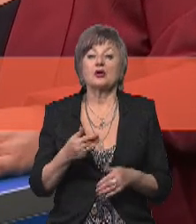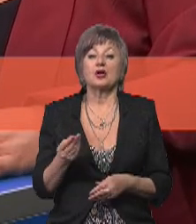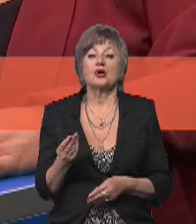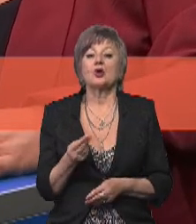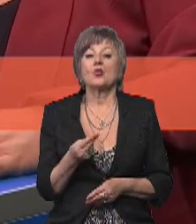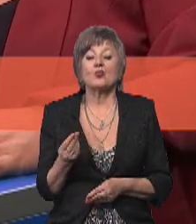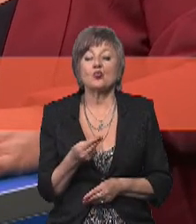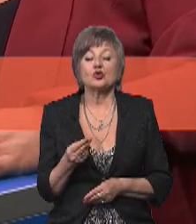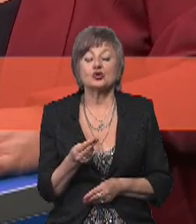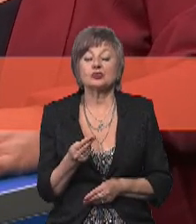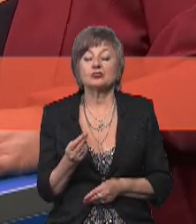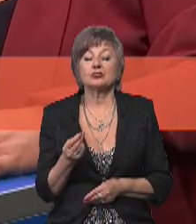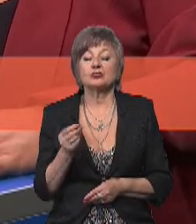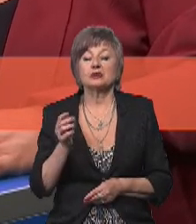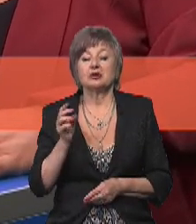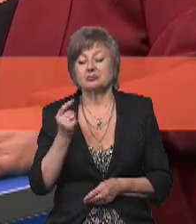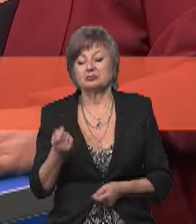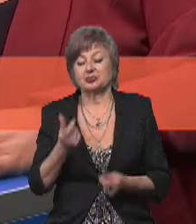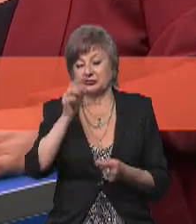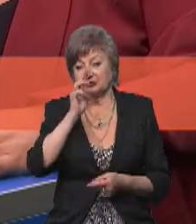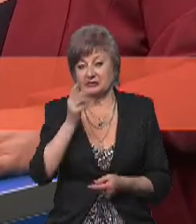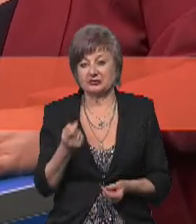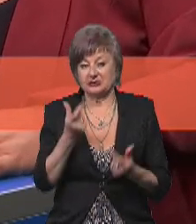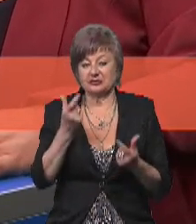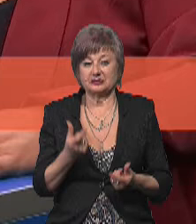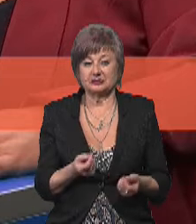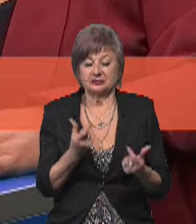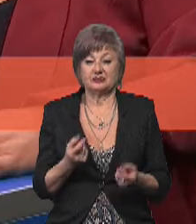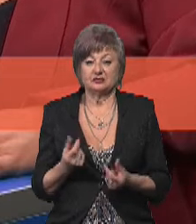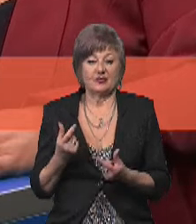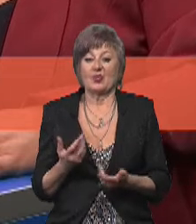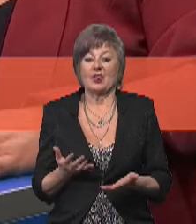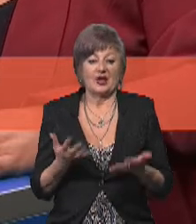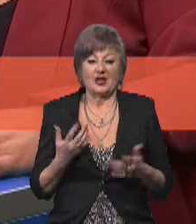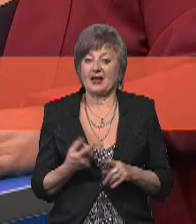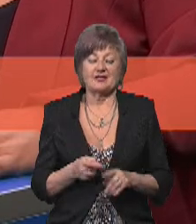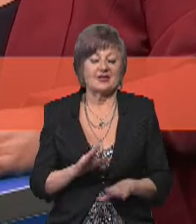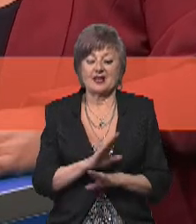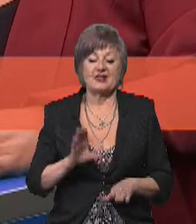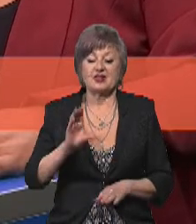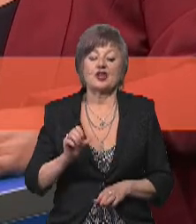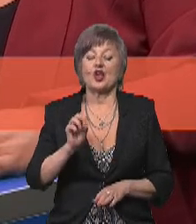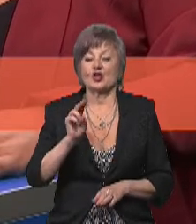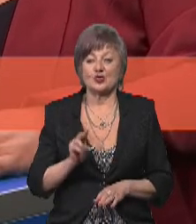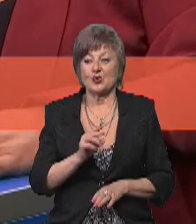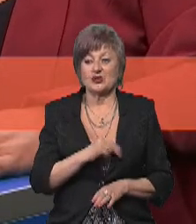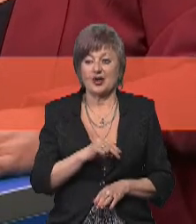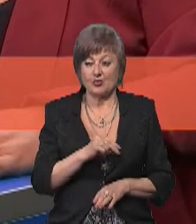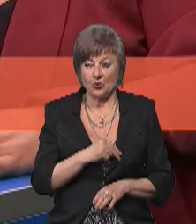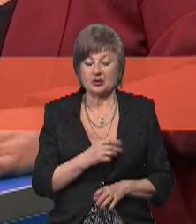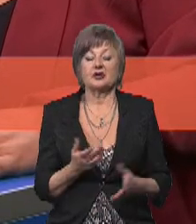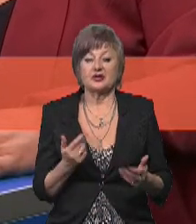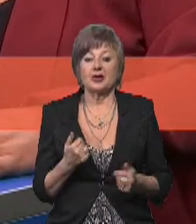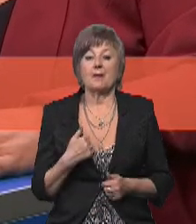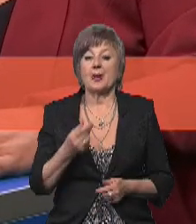3 копійки або цукор за 18 копійок, то це вже не соціальні працівники однозначно. Да, ми